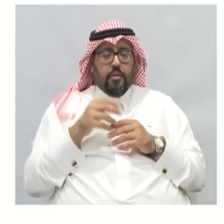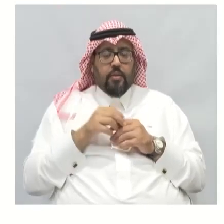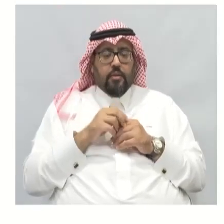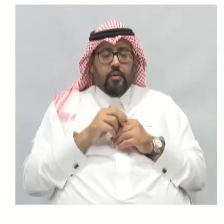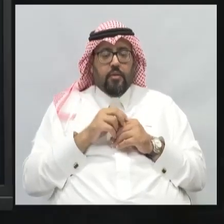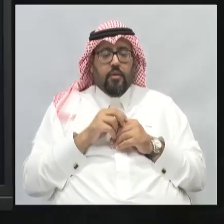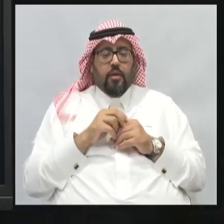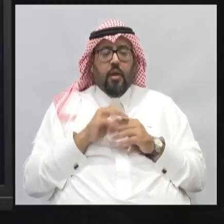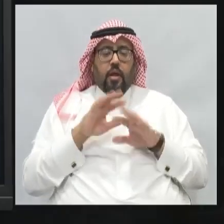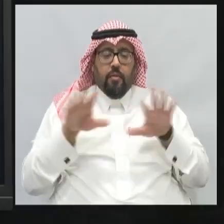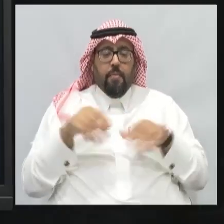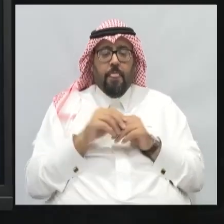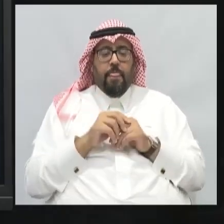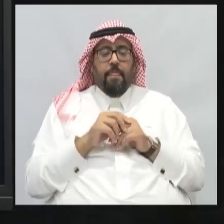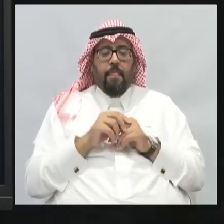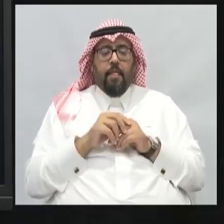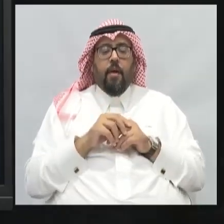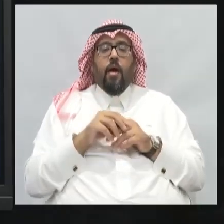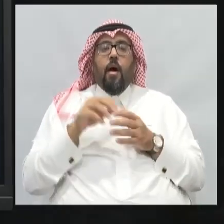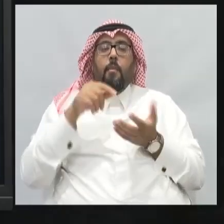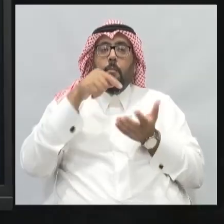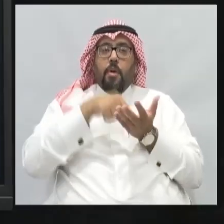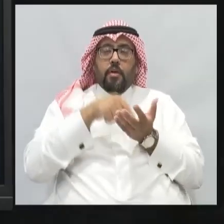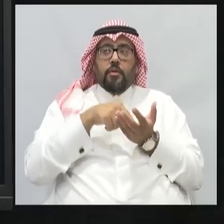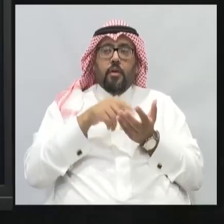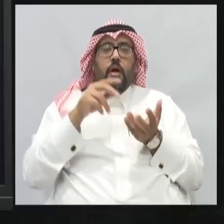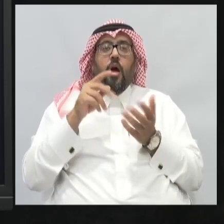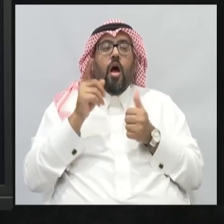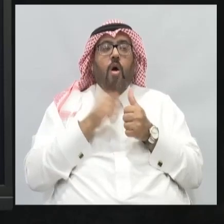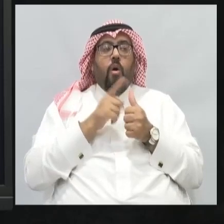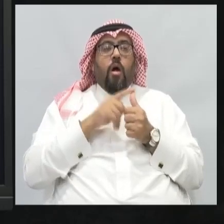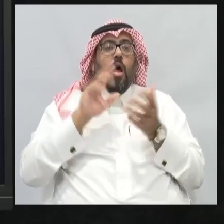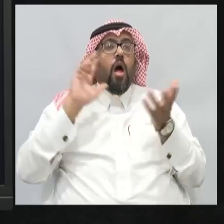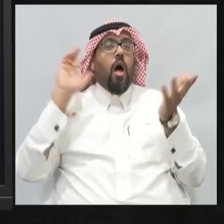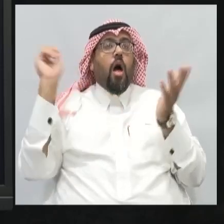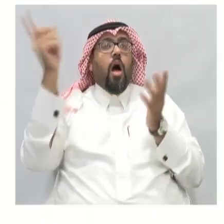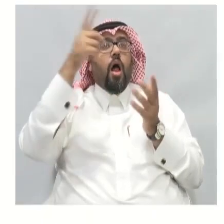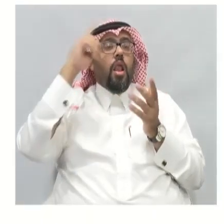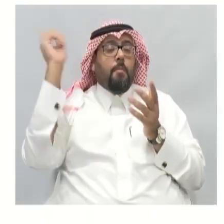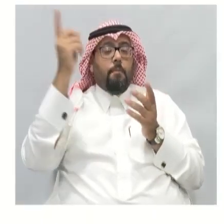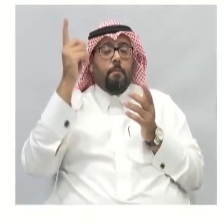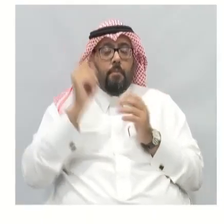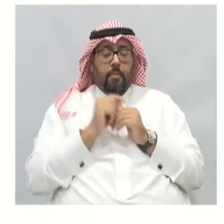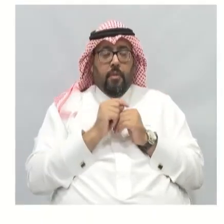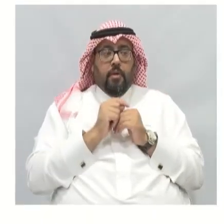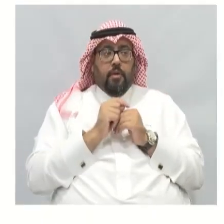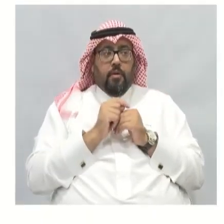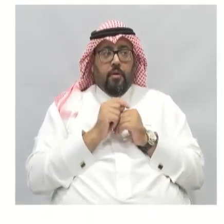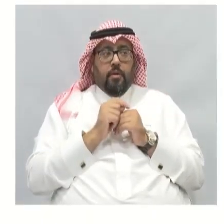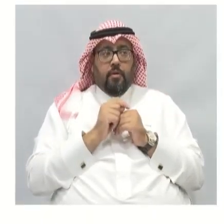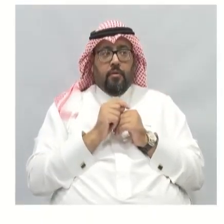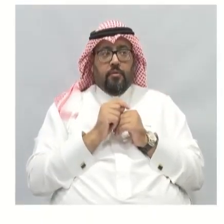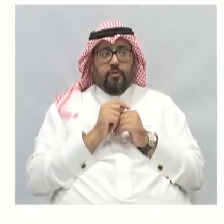اذا يتبين لنا مركز الولايات المتحده الاول على العالم من حيث ماذا